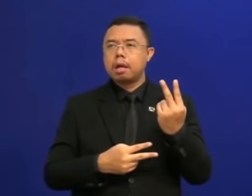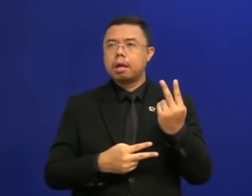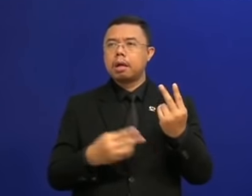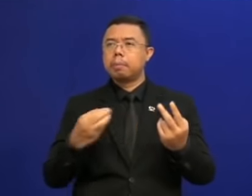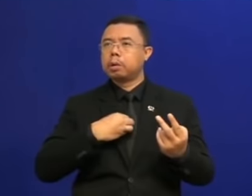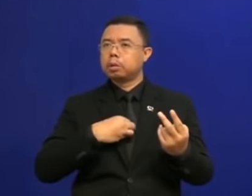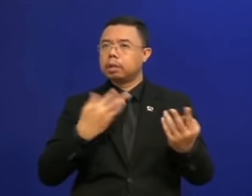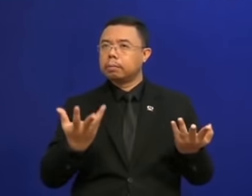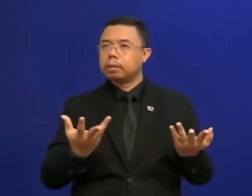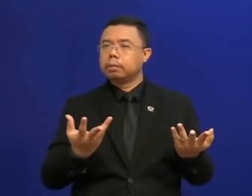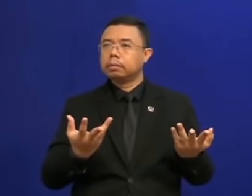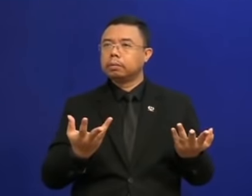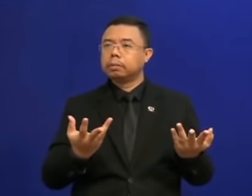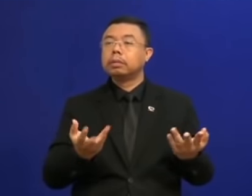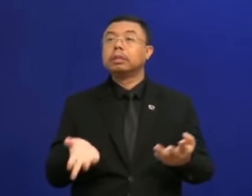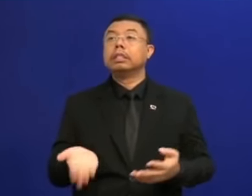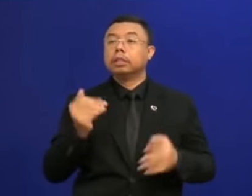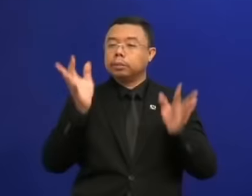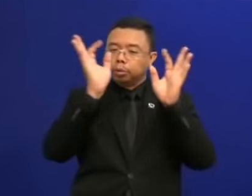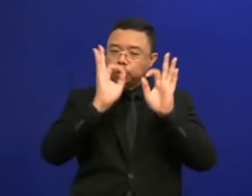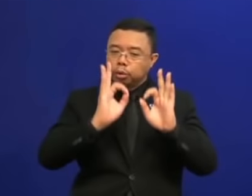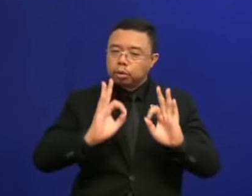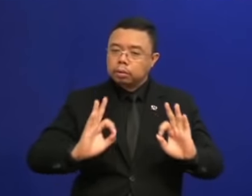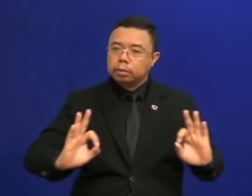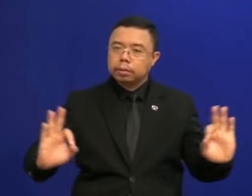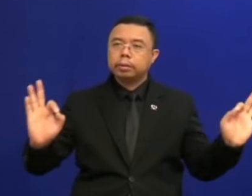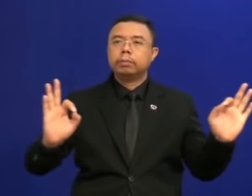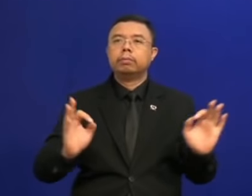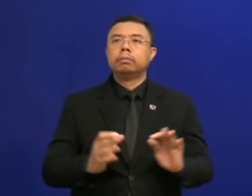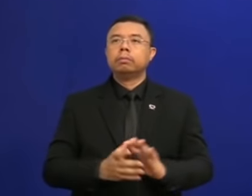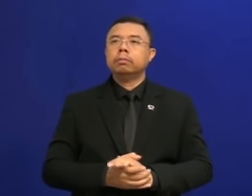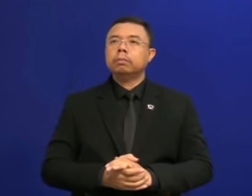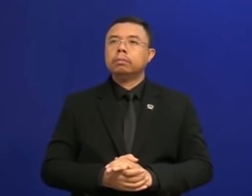saudara, hidup suci.